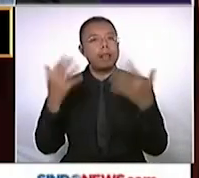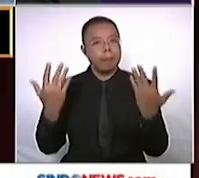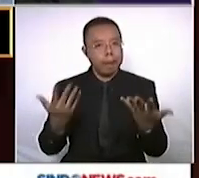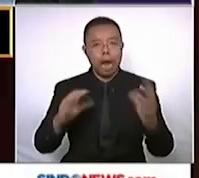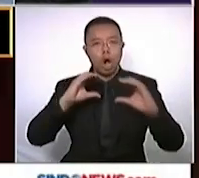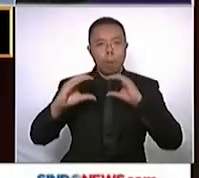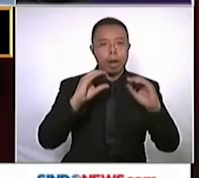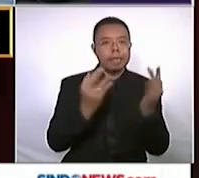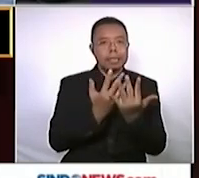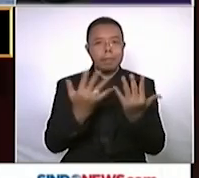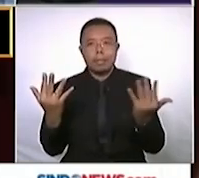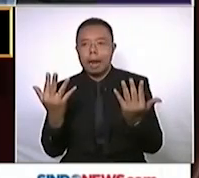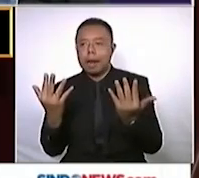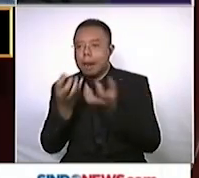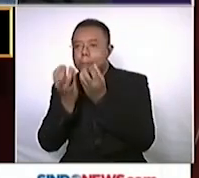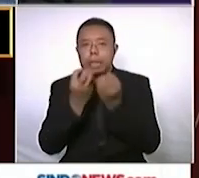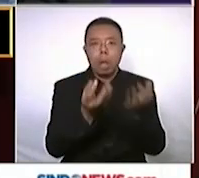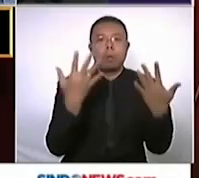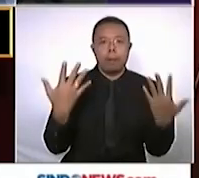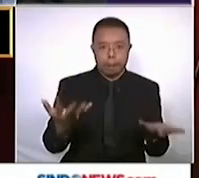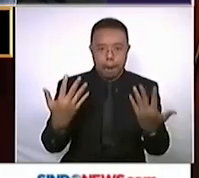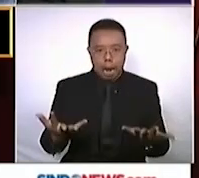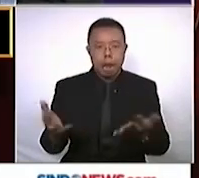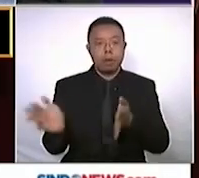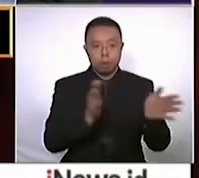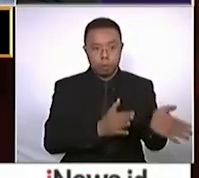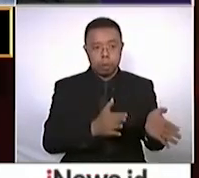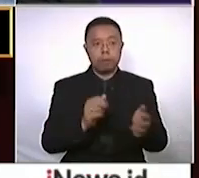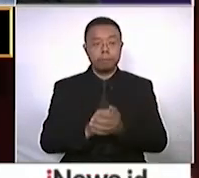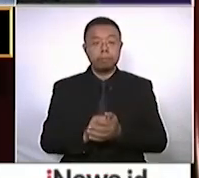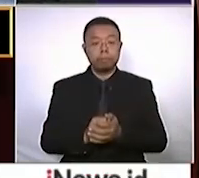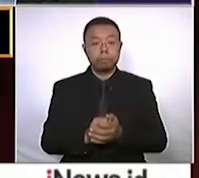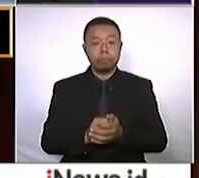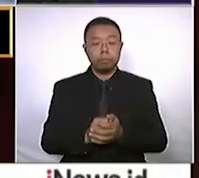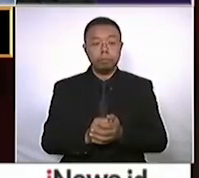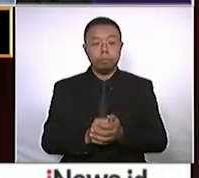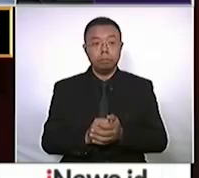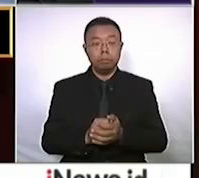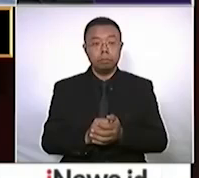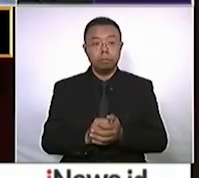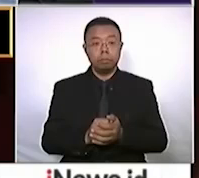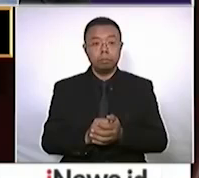bagaimana. Kemudian komunikasi publiknya bagaimana. Kemudian